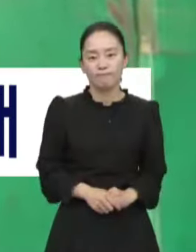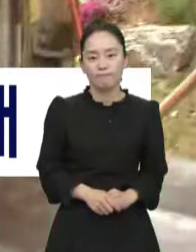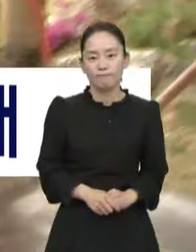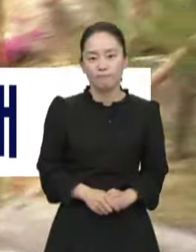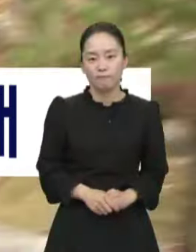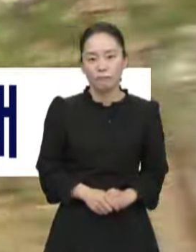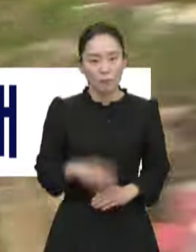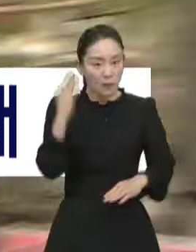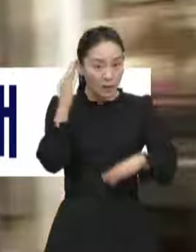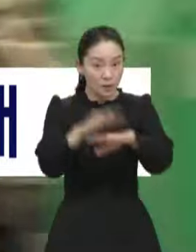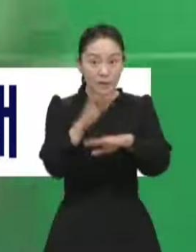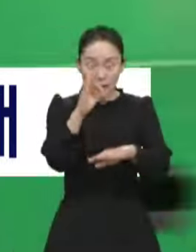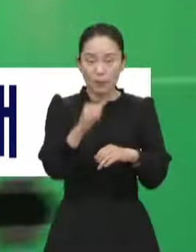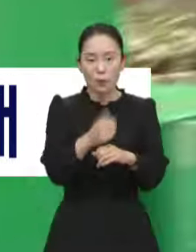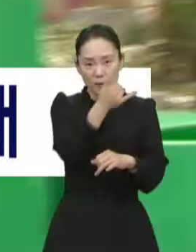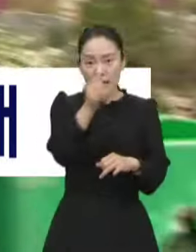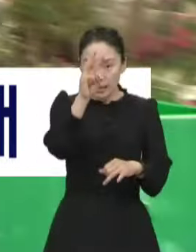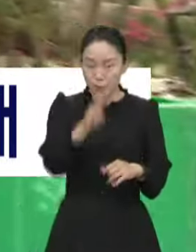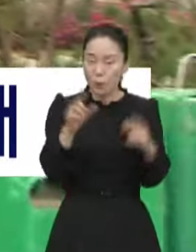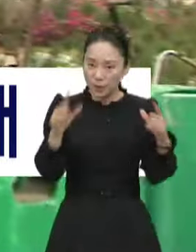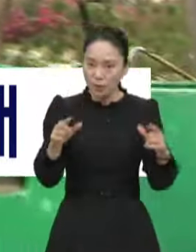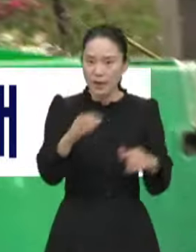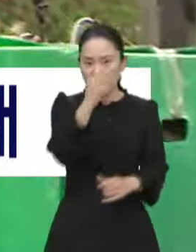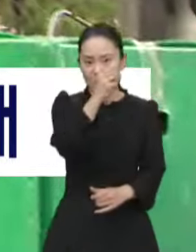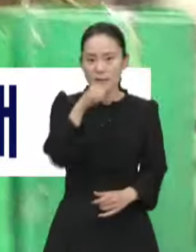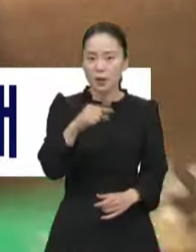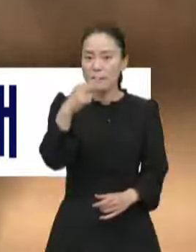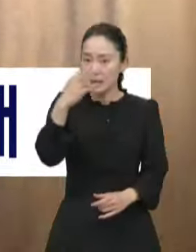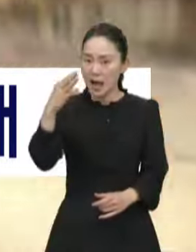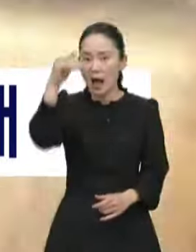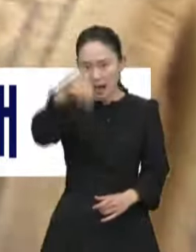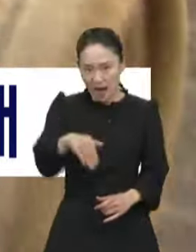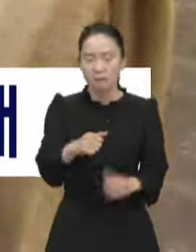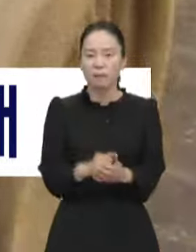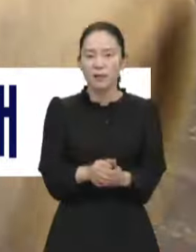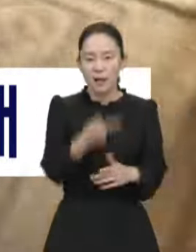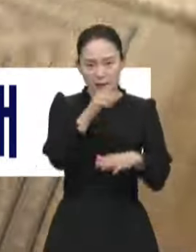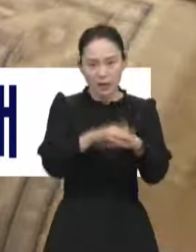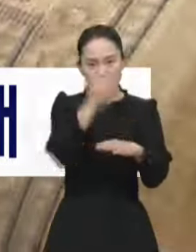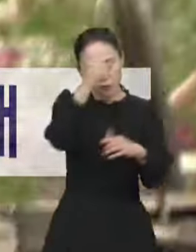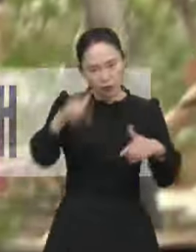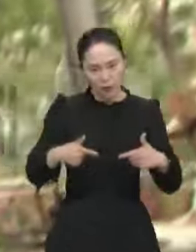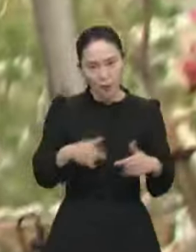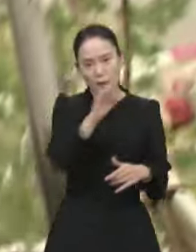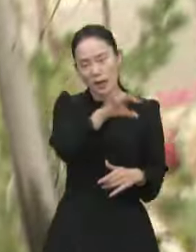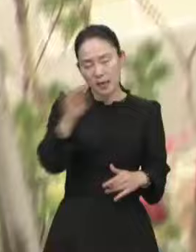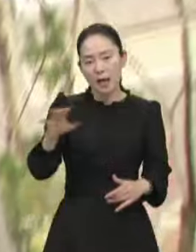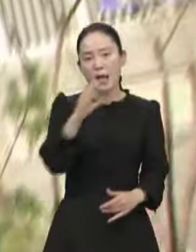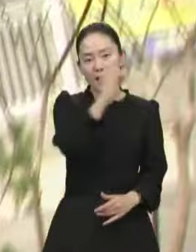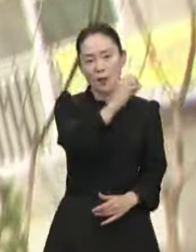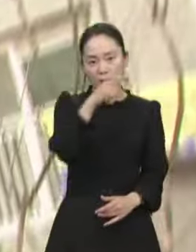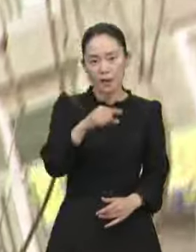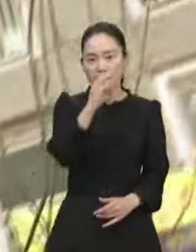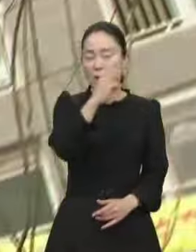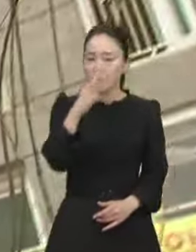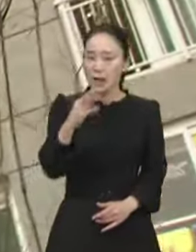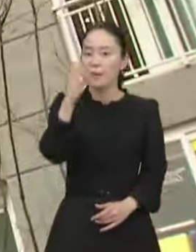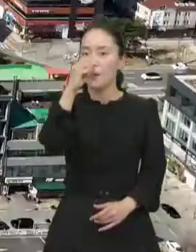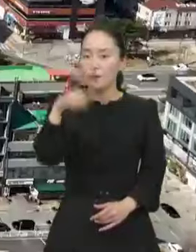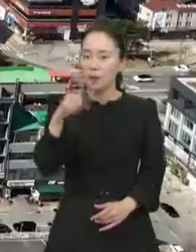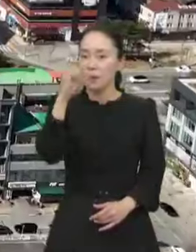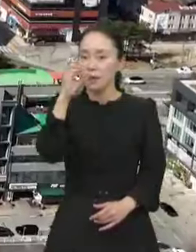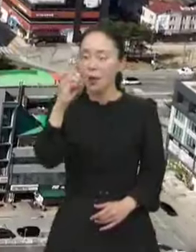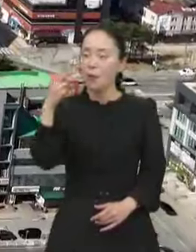확대됐습니다 전세값도 세종이 0.24% 하락한 가운데 대전 충남도 각각 0.03%